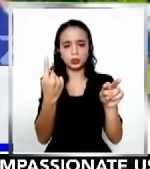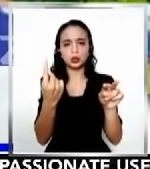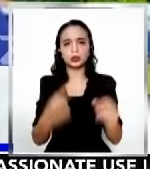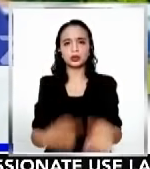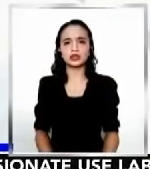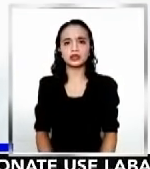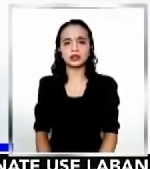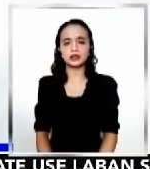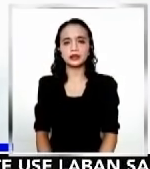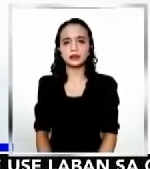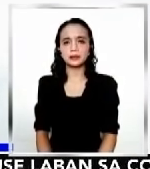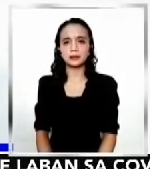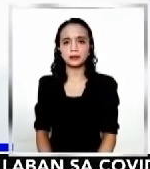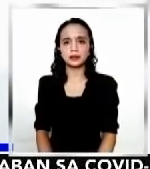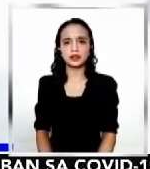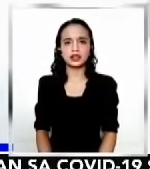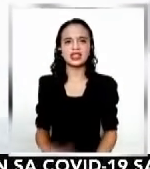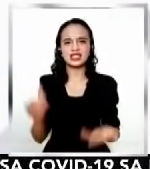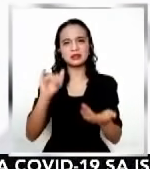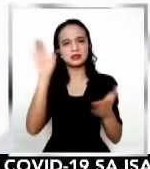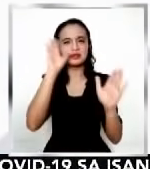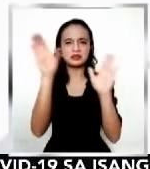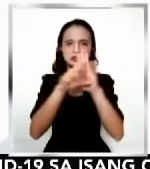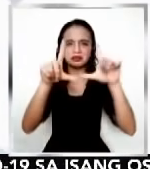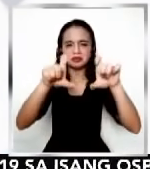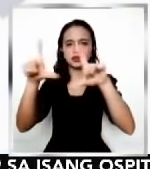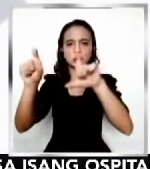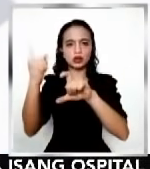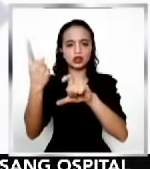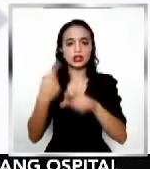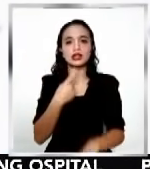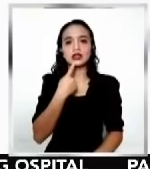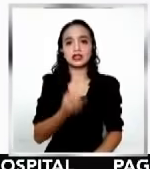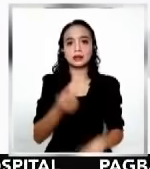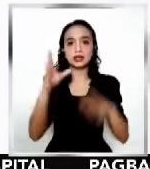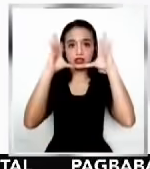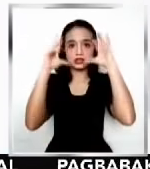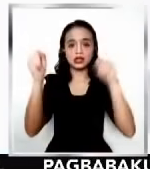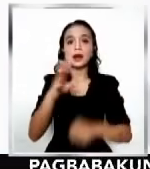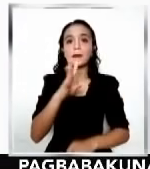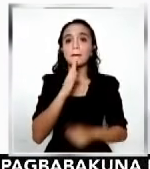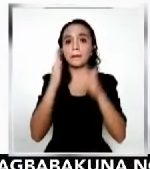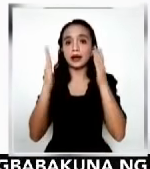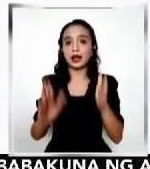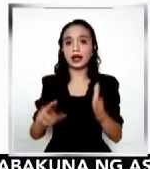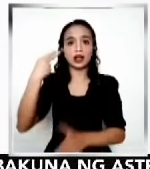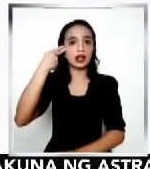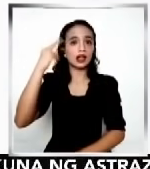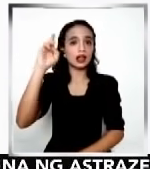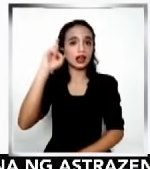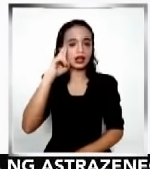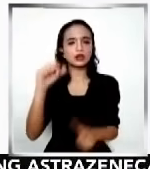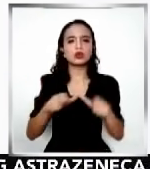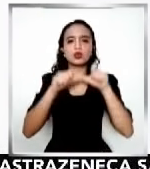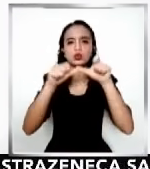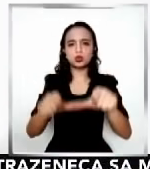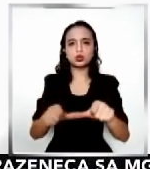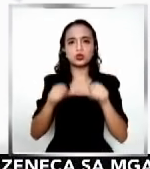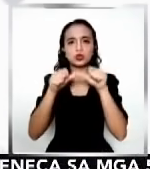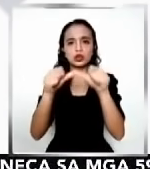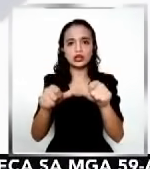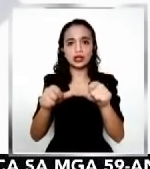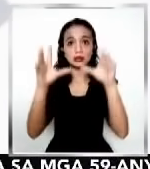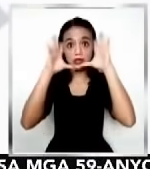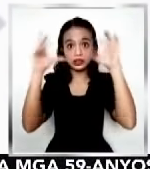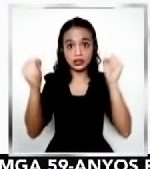Photo ops lang. Sa isang pahayag, sinabi ni Presidential Spokesperson Harry Roque na patuloy na ginagawa ng Pangulo ang kanyang trabaho